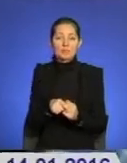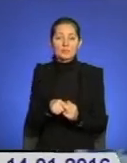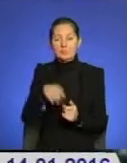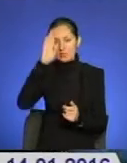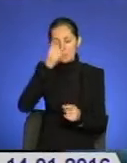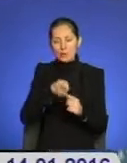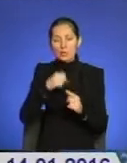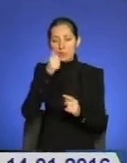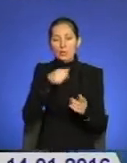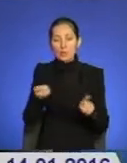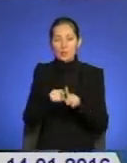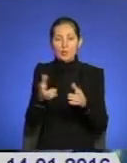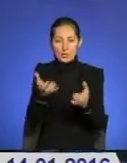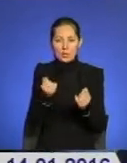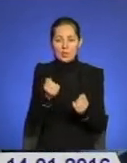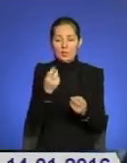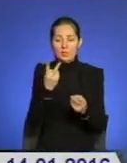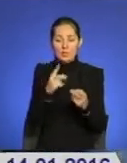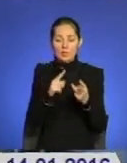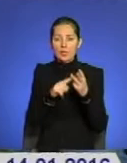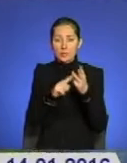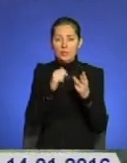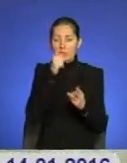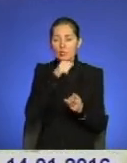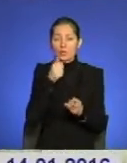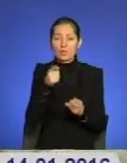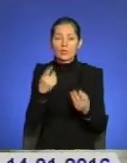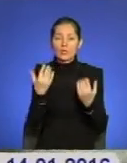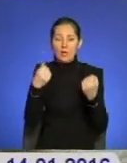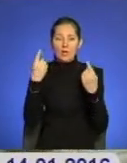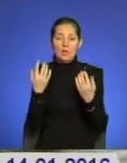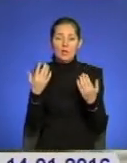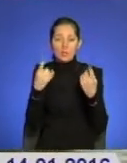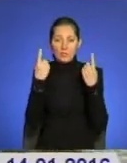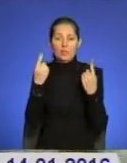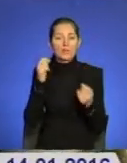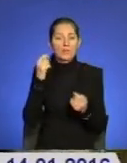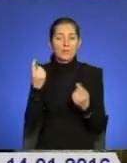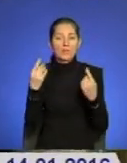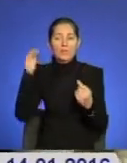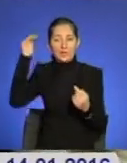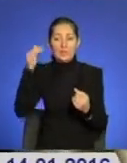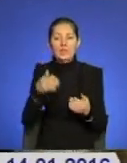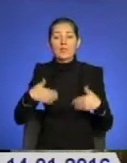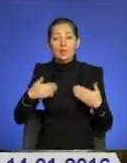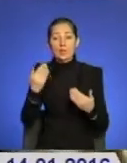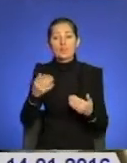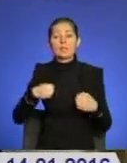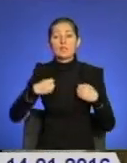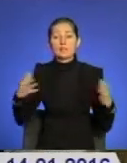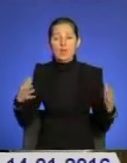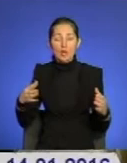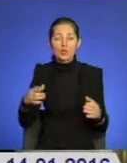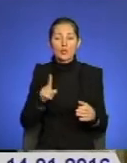йому? 2,5. Ти вже великий. Дай здоров. Вітаємо тебе святами, друже. Щоб ти був здоровий, розумний,